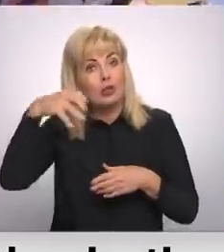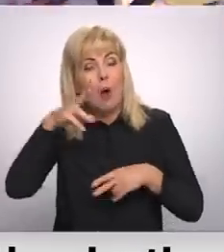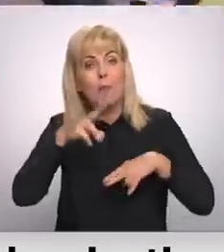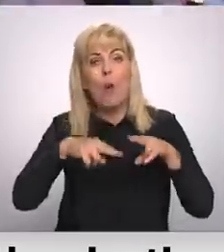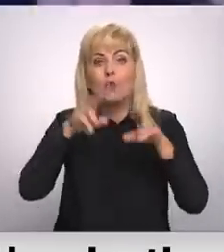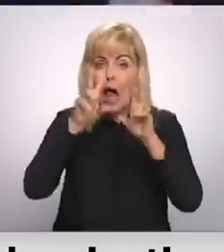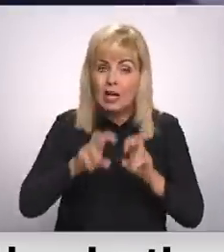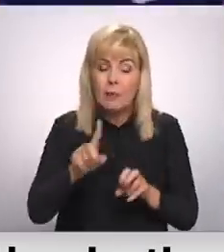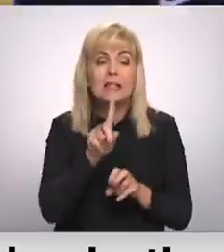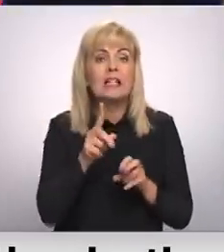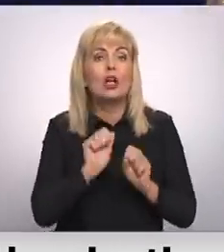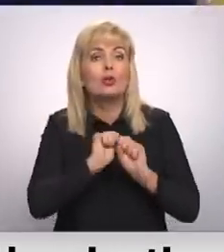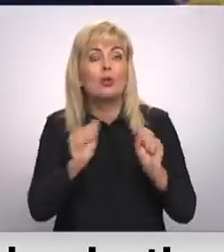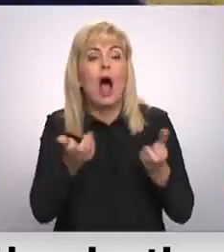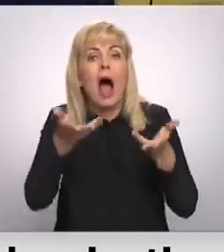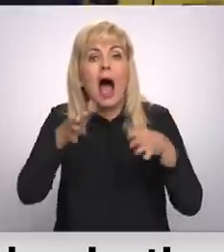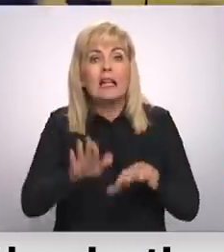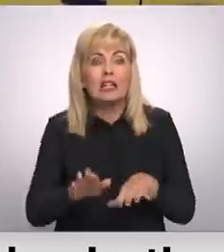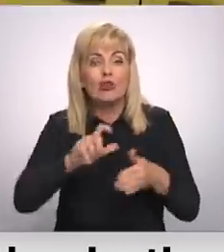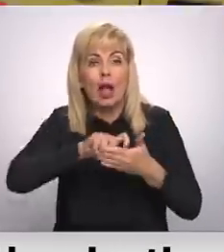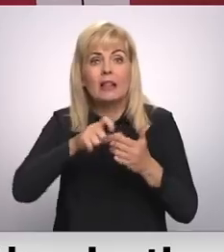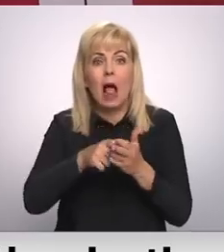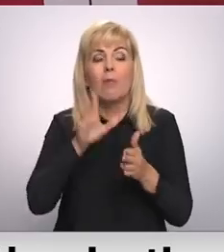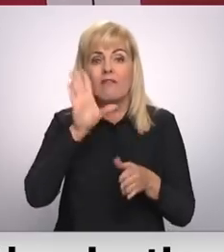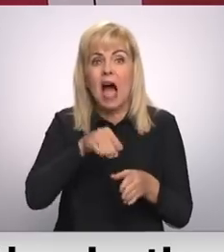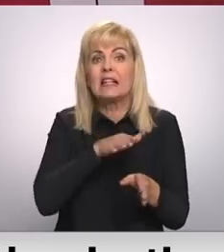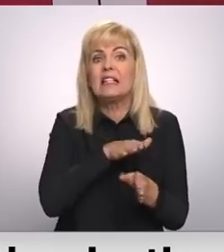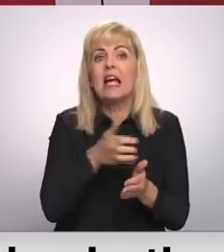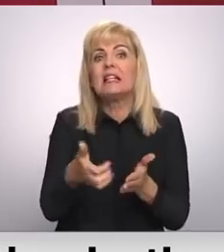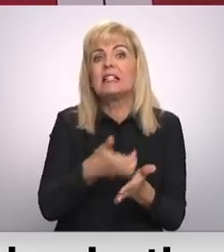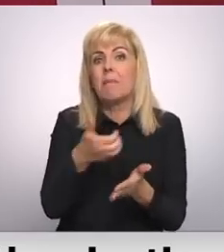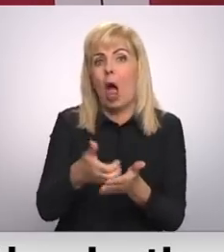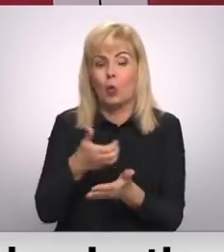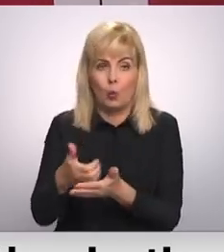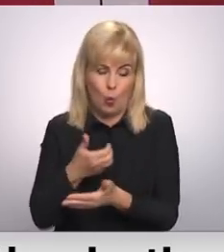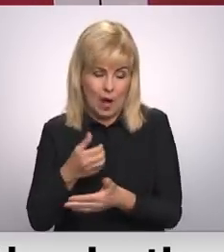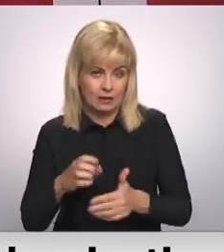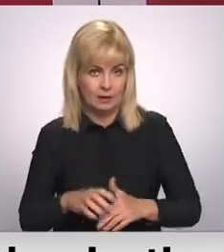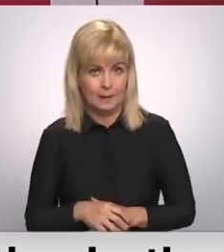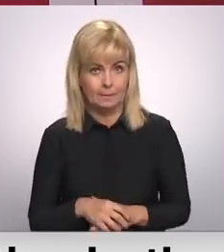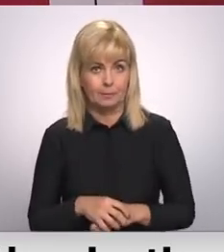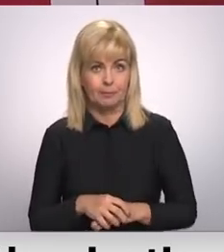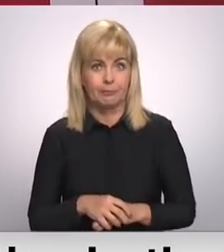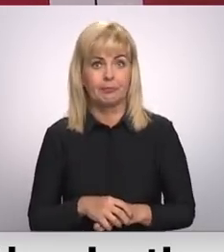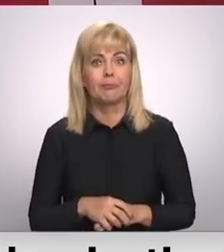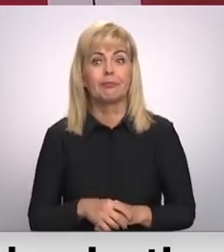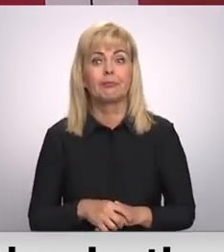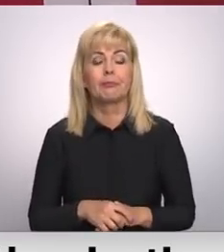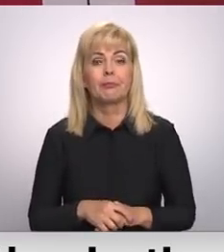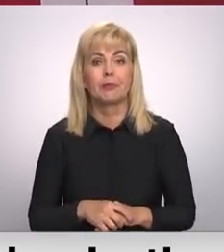cik droša ir atlikušo stacijas telpu eksploatācija. Ģirts Zvirbulis, Ivo Žepickis, Mārtiņš Avots, Latvijas televīzija.